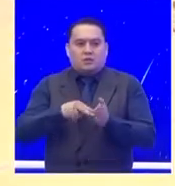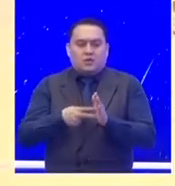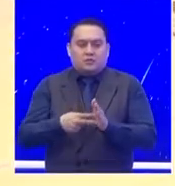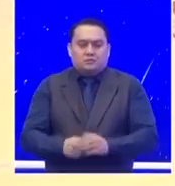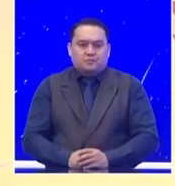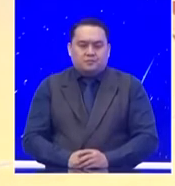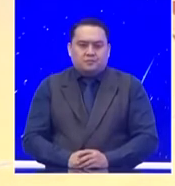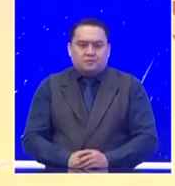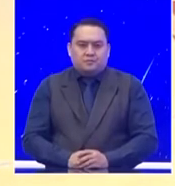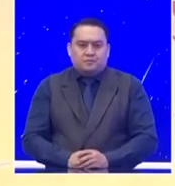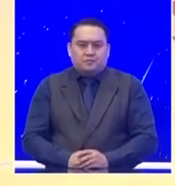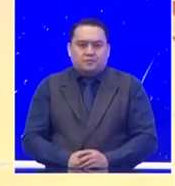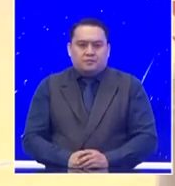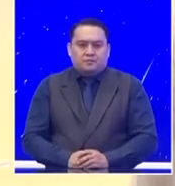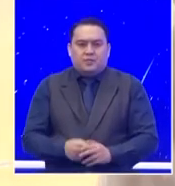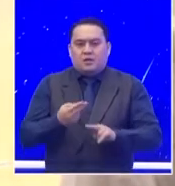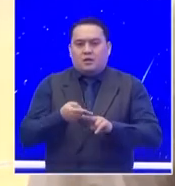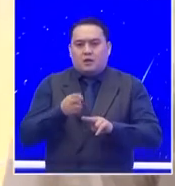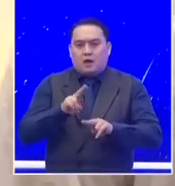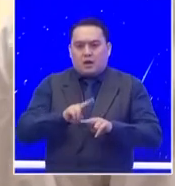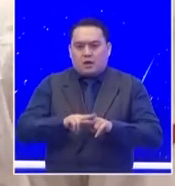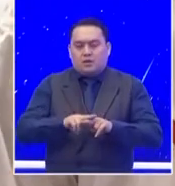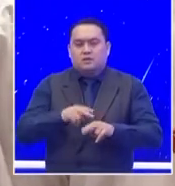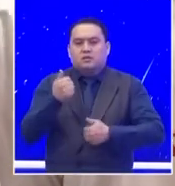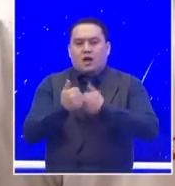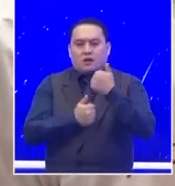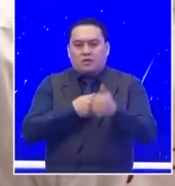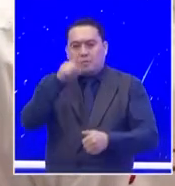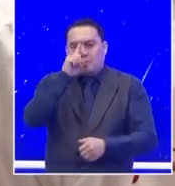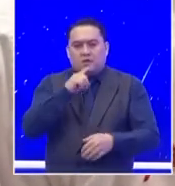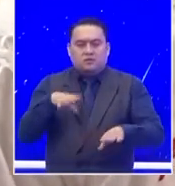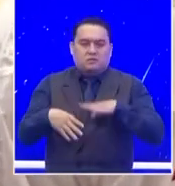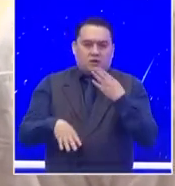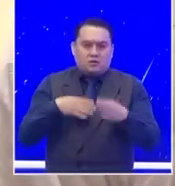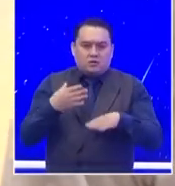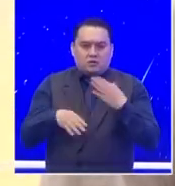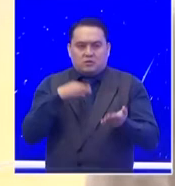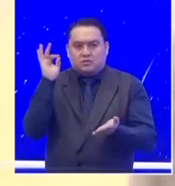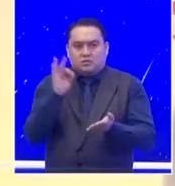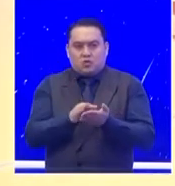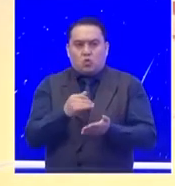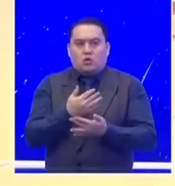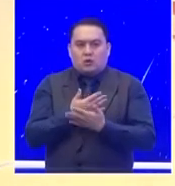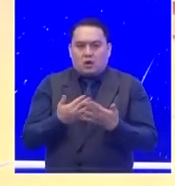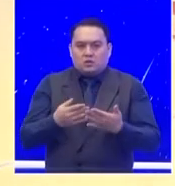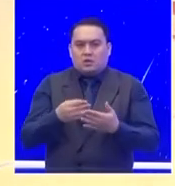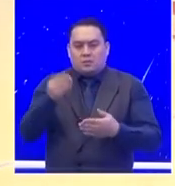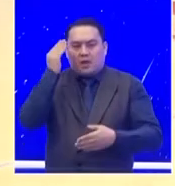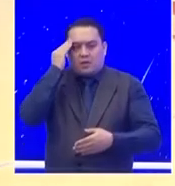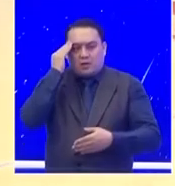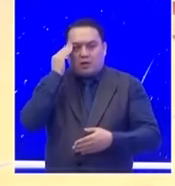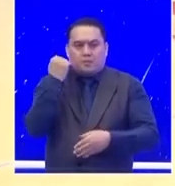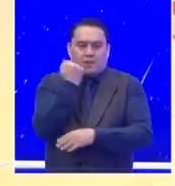медаль. На эти соревнования готовился на сборах примерно месяц. Для достижения цели у меня есть разные тактики. Думаю,